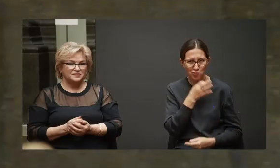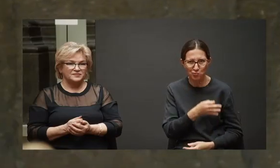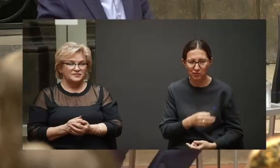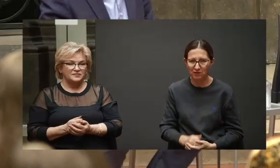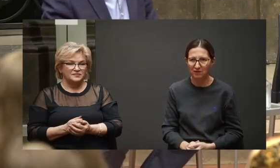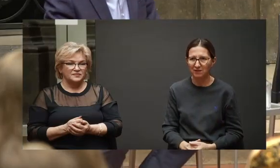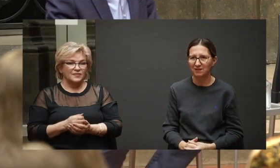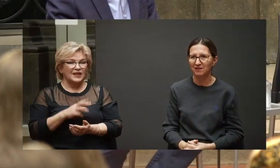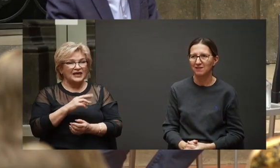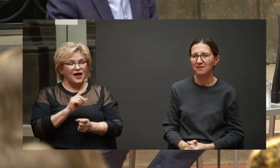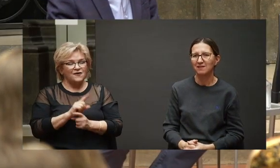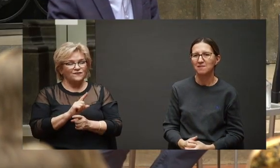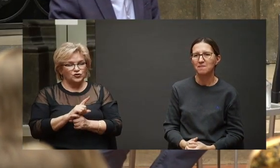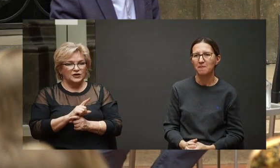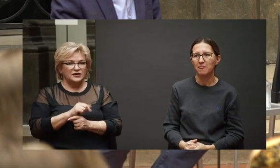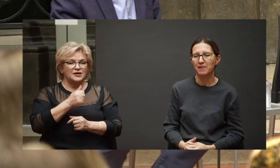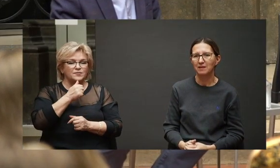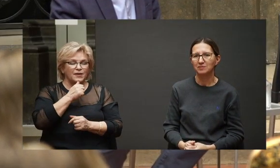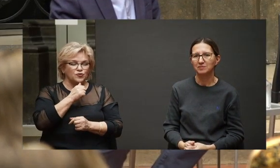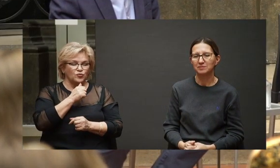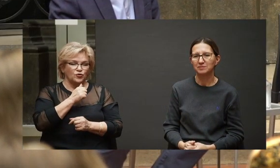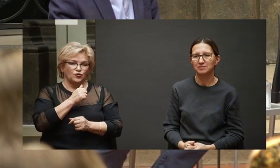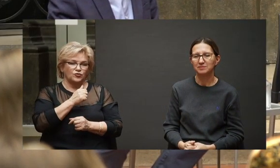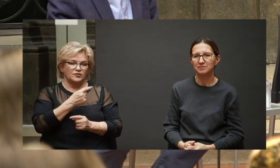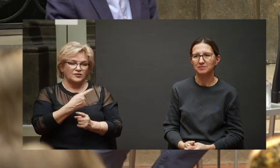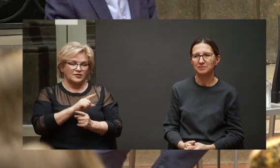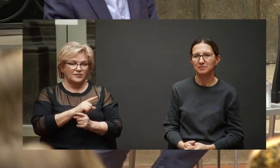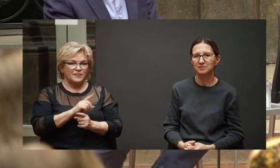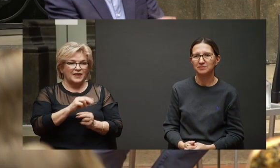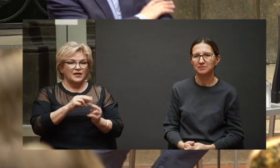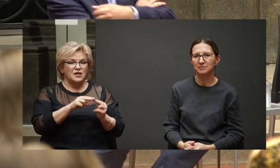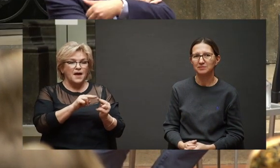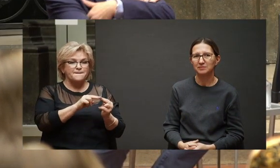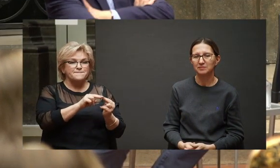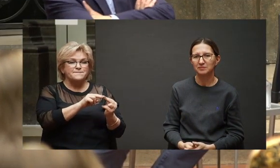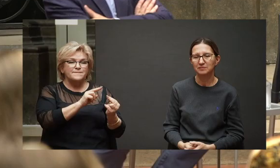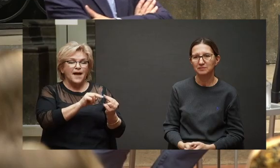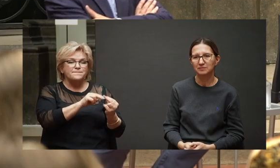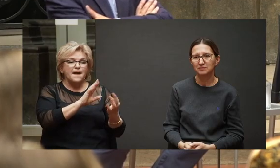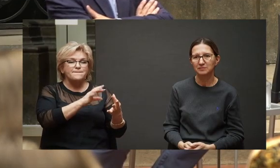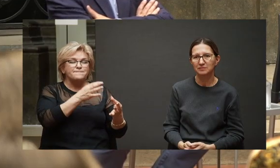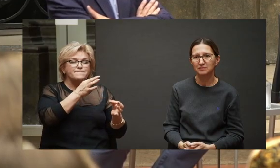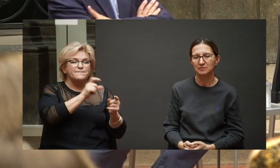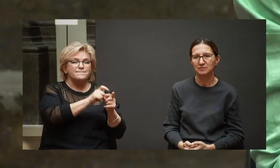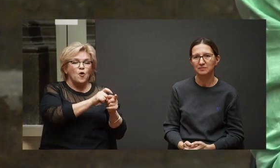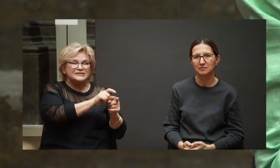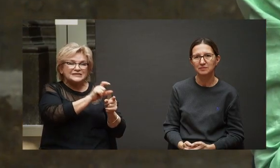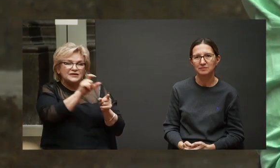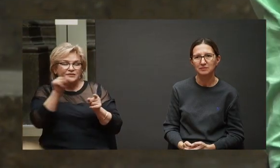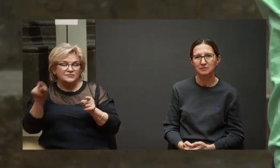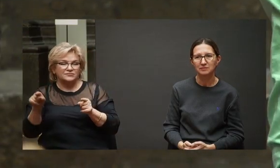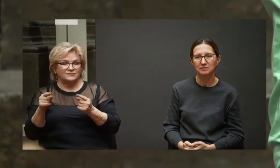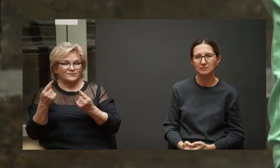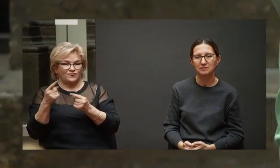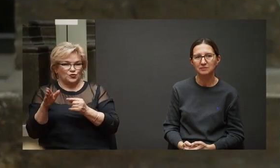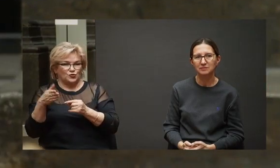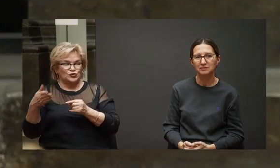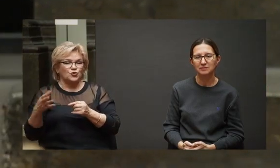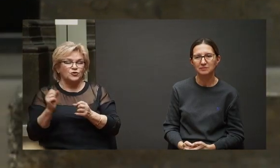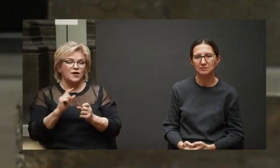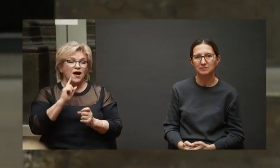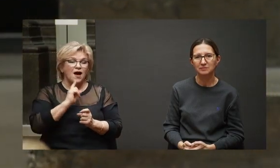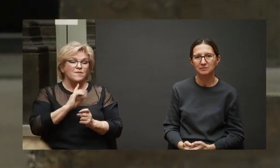Я тогда все-таки попробую перекинуть мостик в ту сторону.